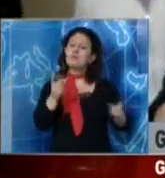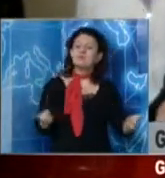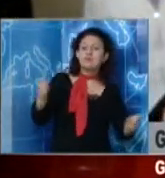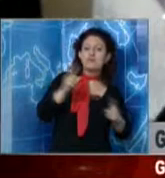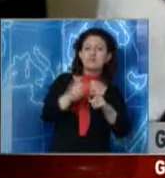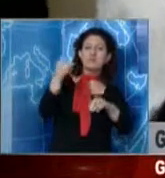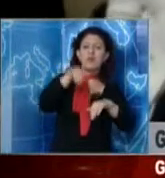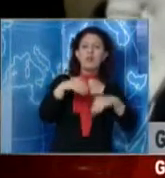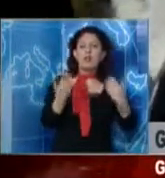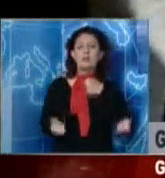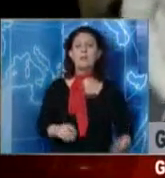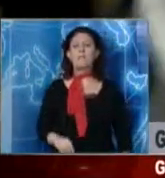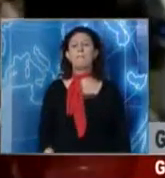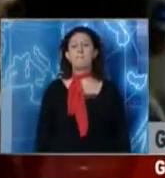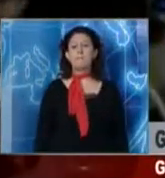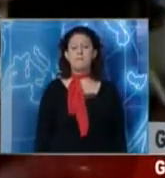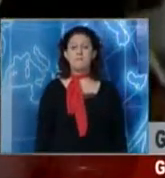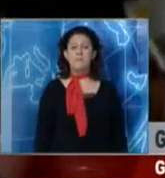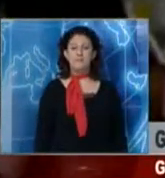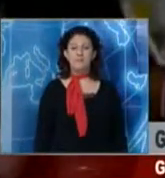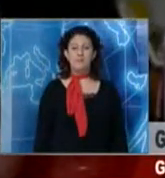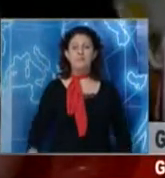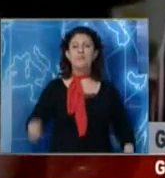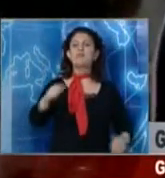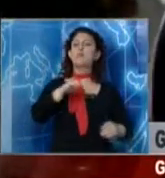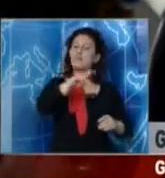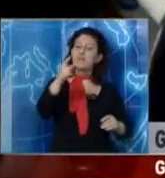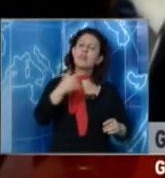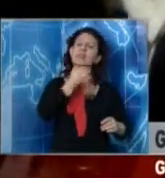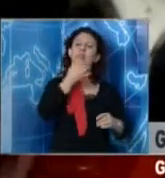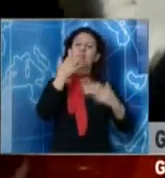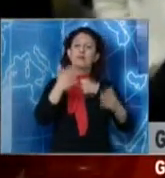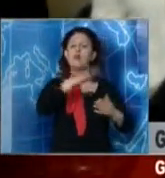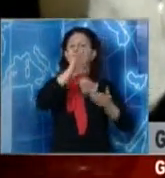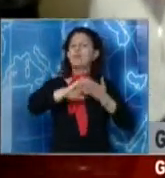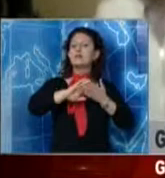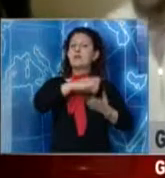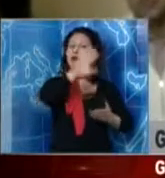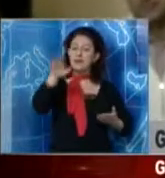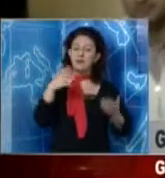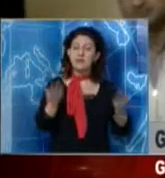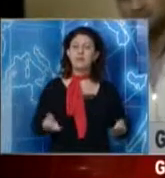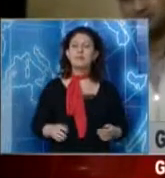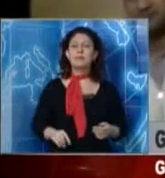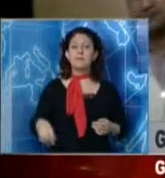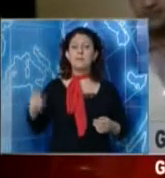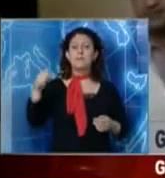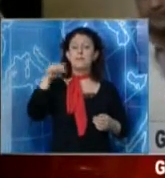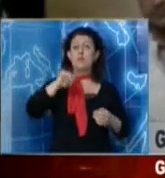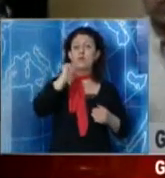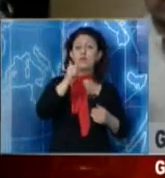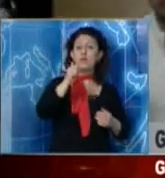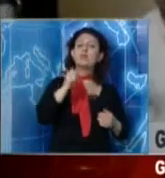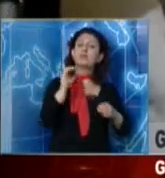geldik biz kızımızla. Yani size de teşekkür ediyorum arkadaşlar hepinize. Yani bugüne dediğim